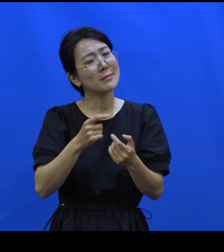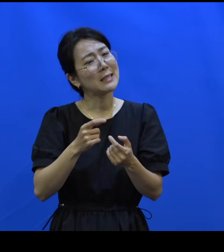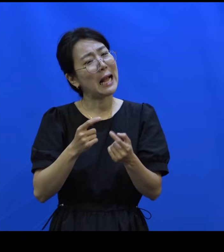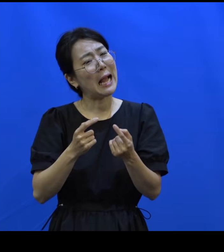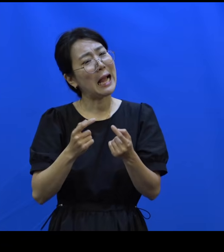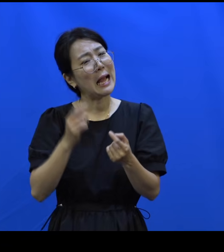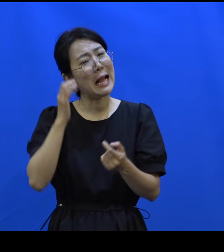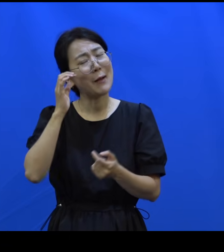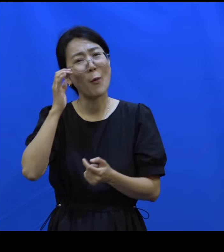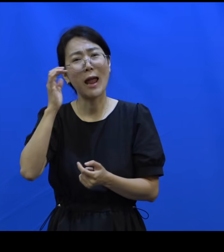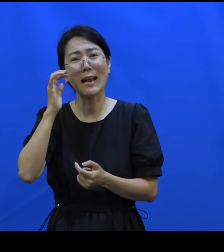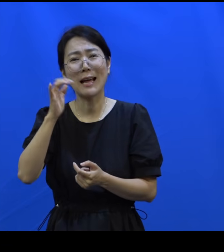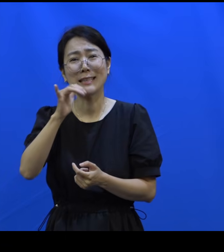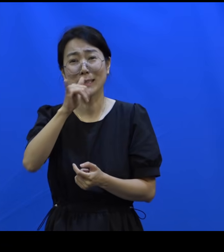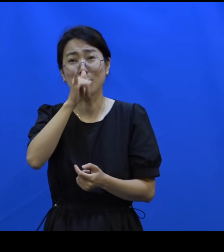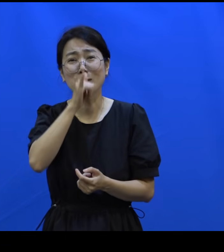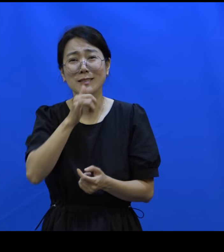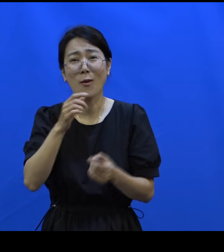물론 이제 이것은